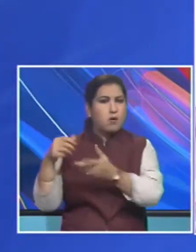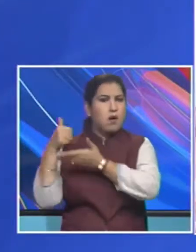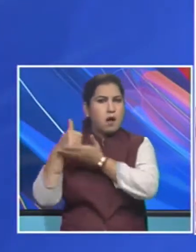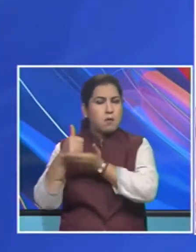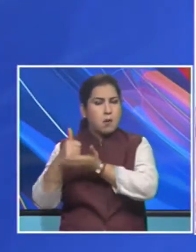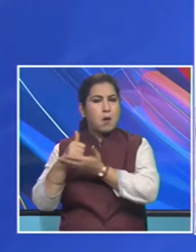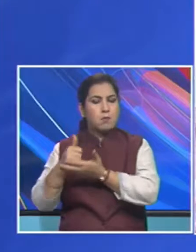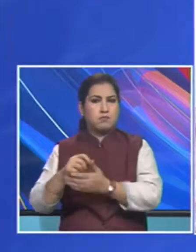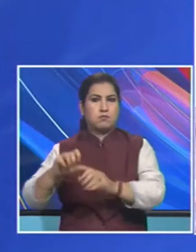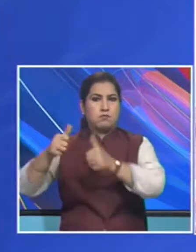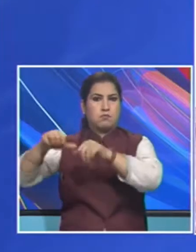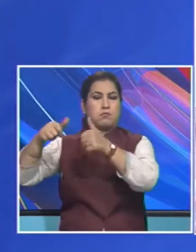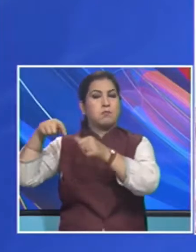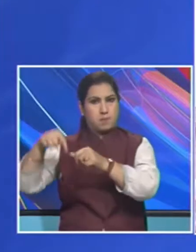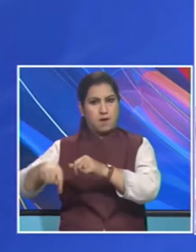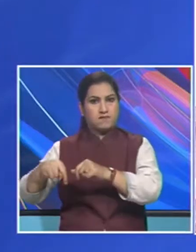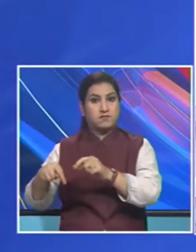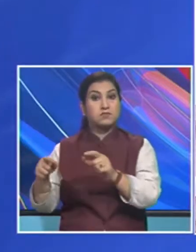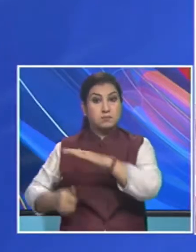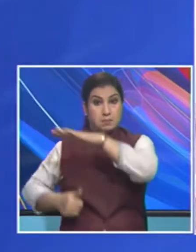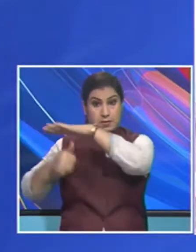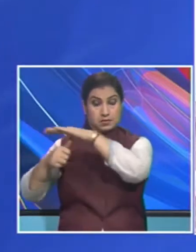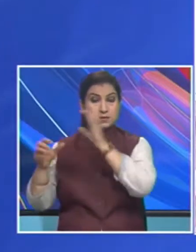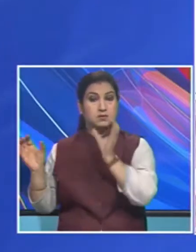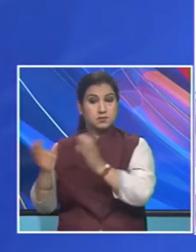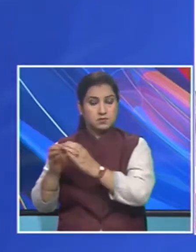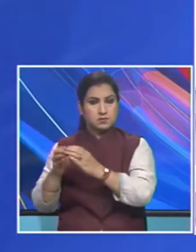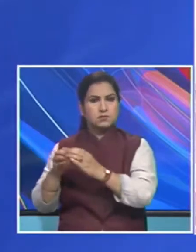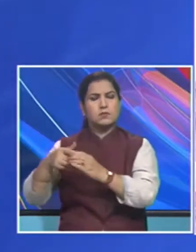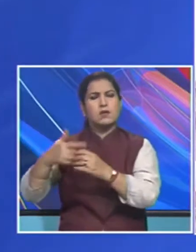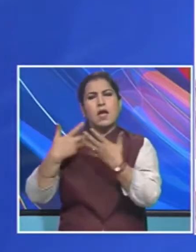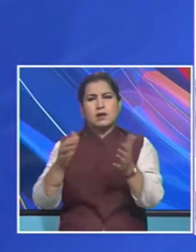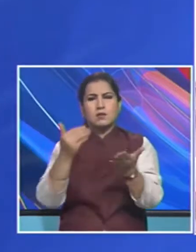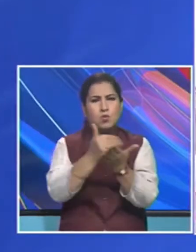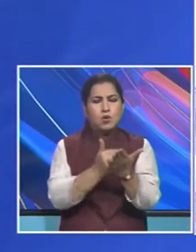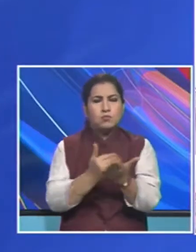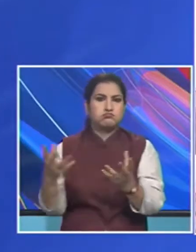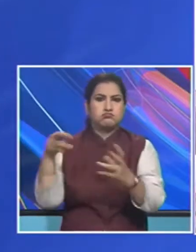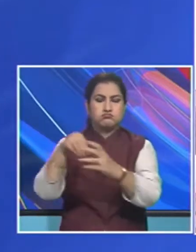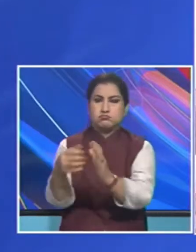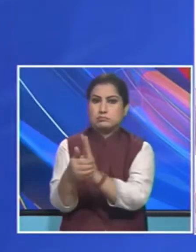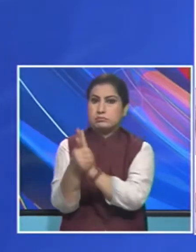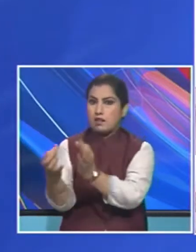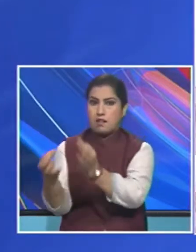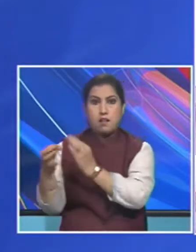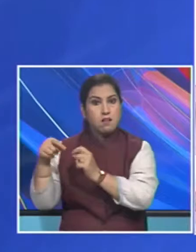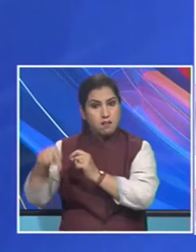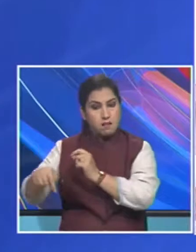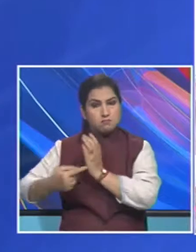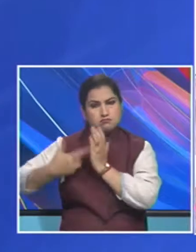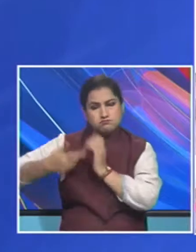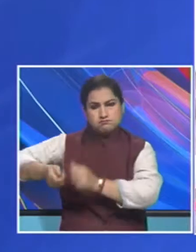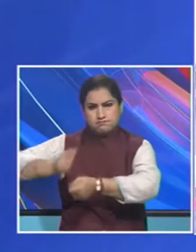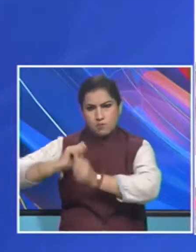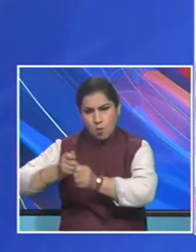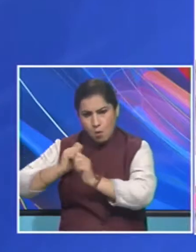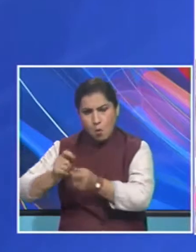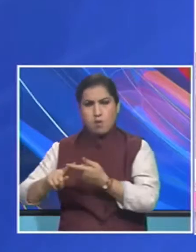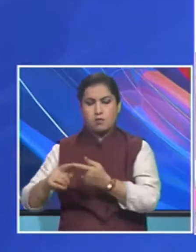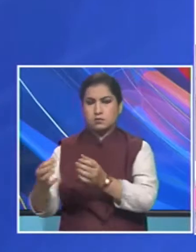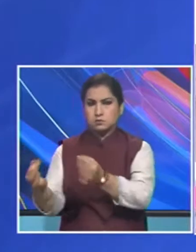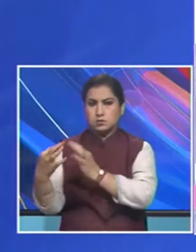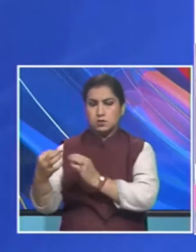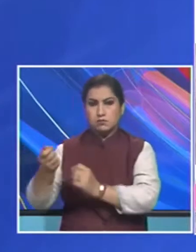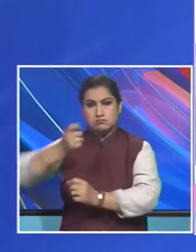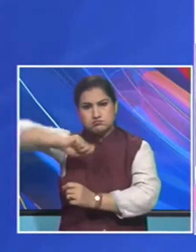दिया। राष्ट्रपति अंगरक्षक के सैनिक समारोहिक औपचारिकताओं में दक्ष हैं। वे प्रशिक्षित घुड़सवार और कुशल